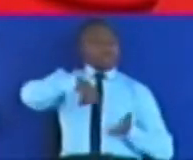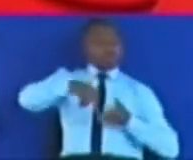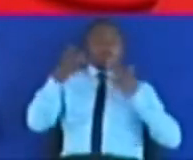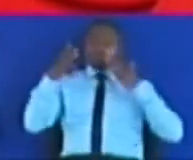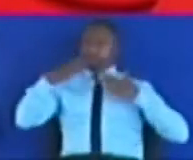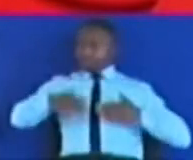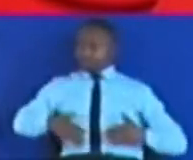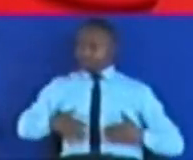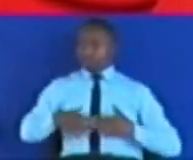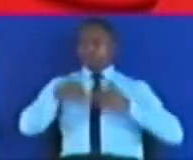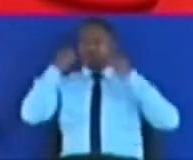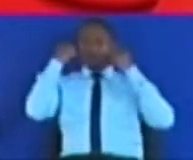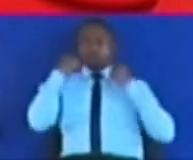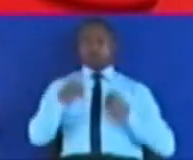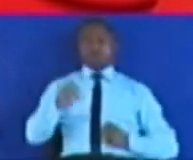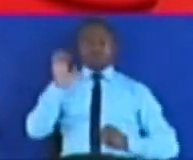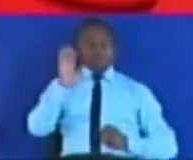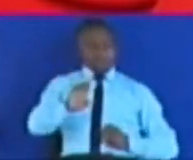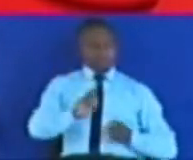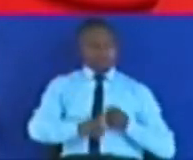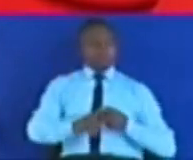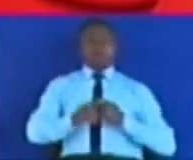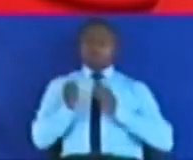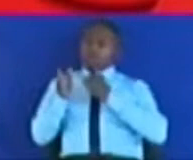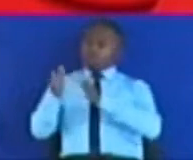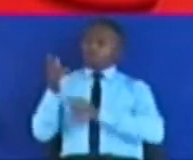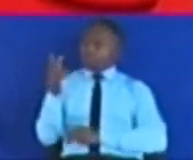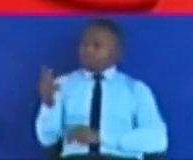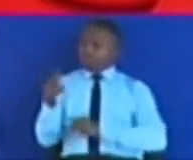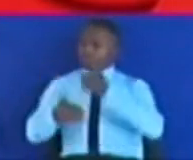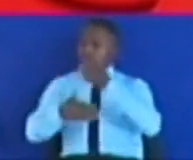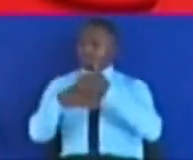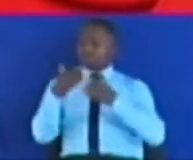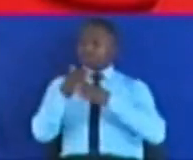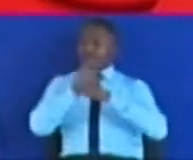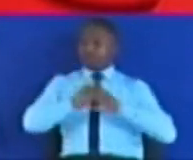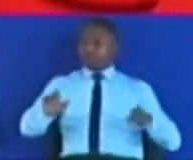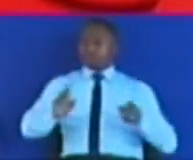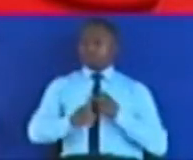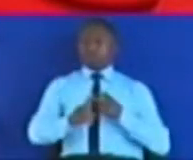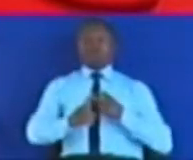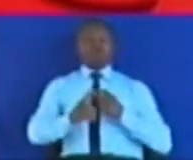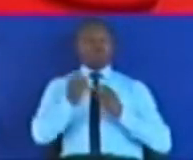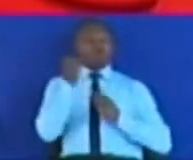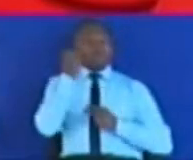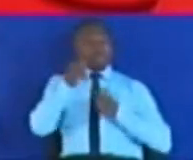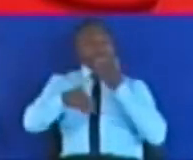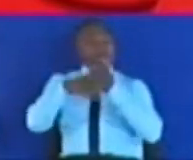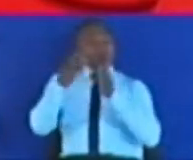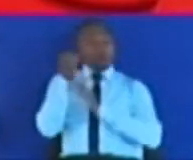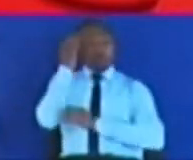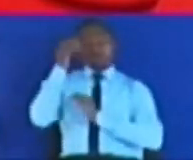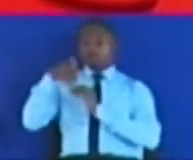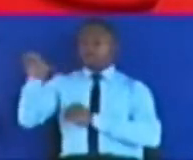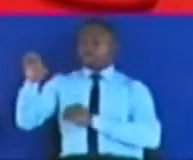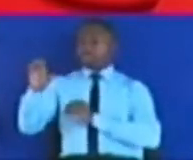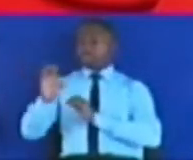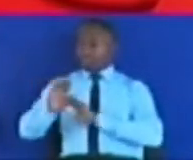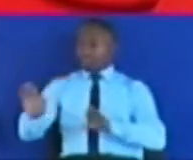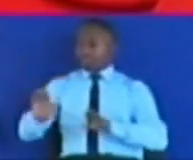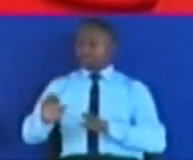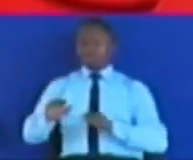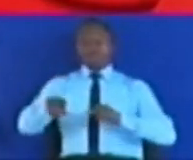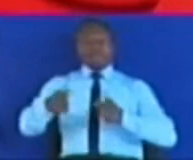afya kwa nguvu zao. Kuna wodi mbili wamekusha kujenga, kuna OPD nzuri, lakini kupandishwa hadhi kutoka